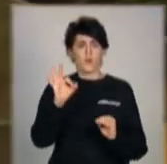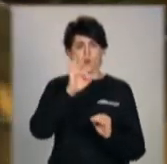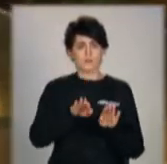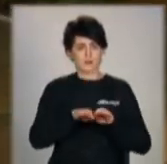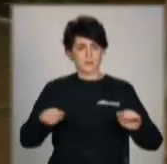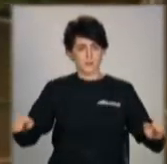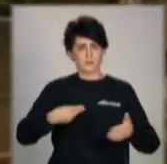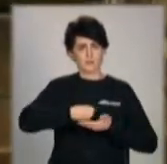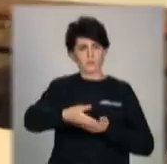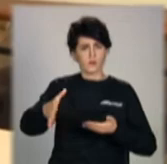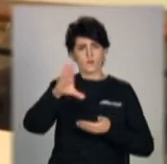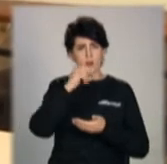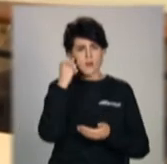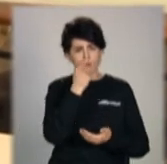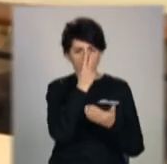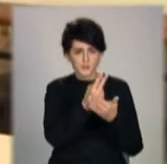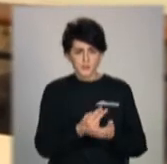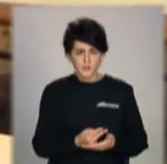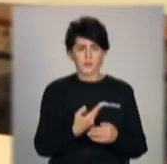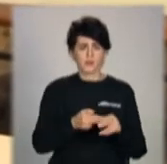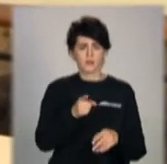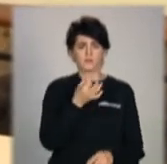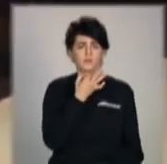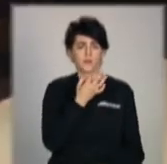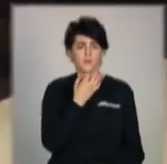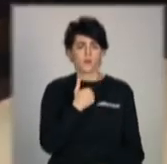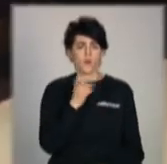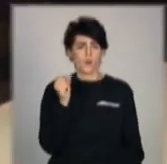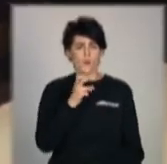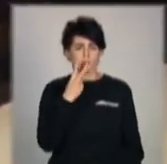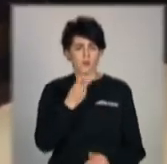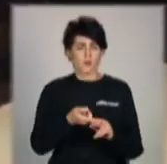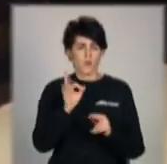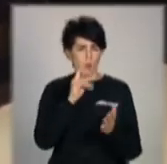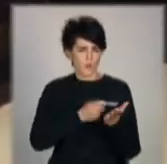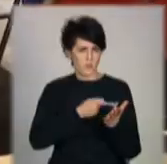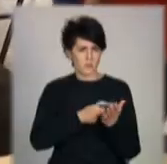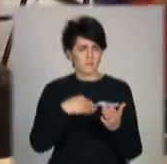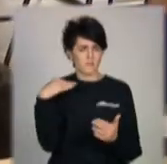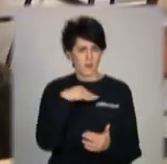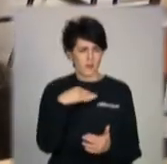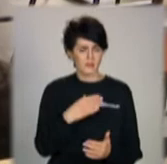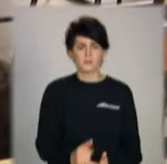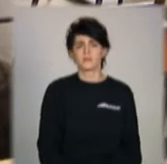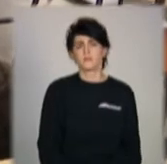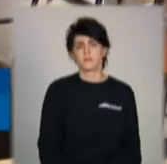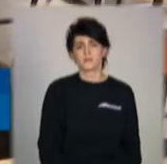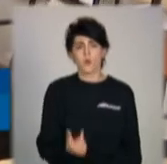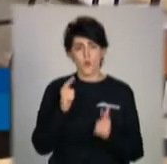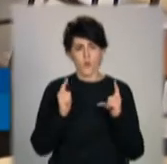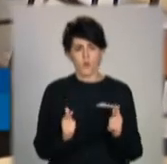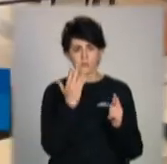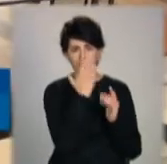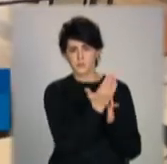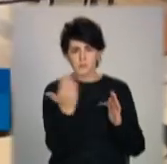Всі страви перед очима. Євген вирішив пообідати відбивною. Смотрел, что представлено на витрине, и